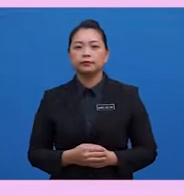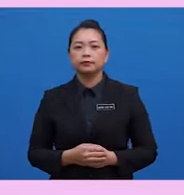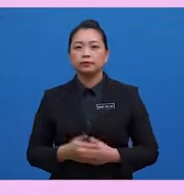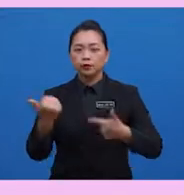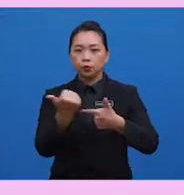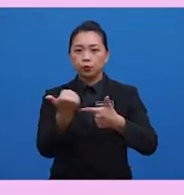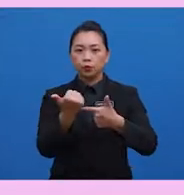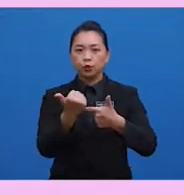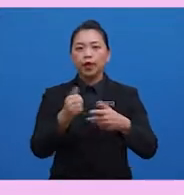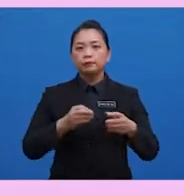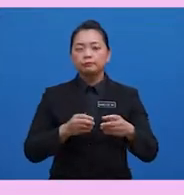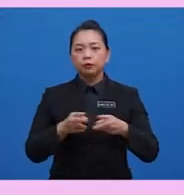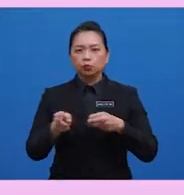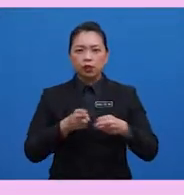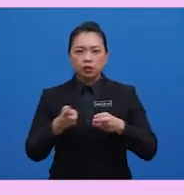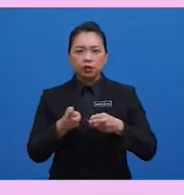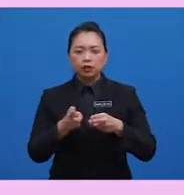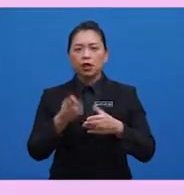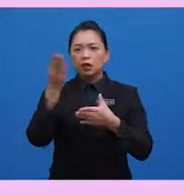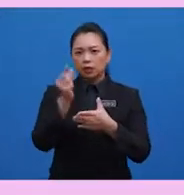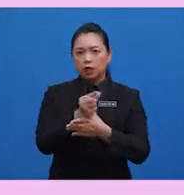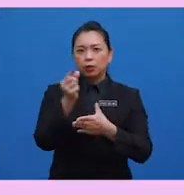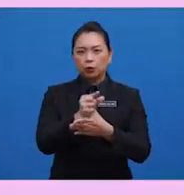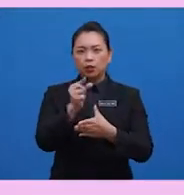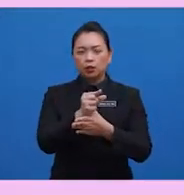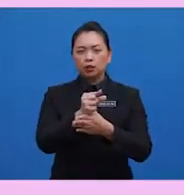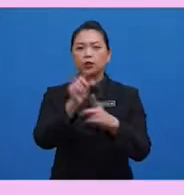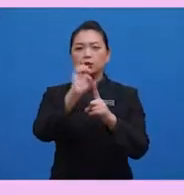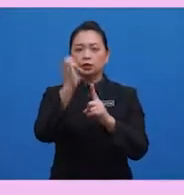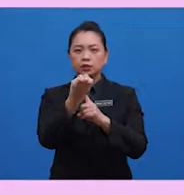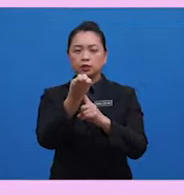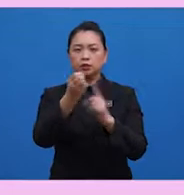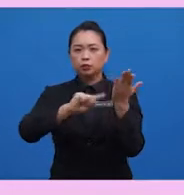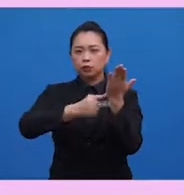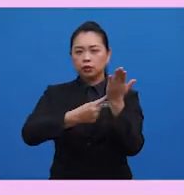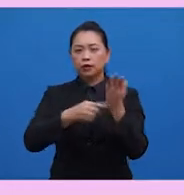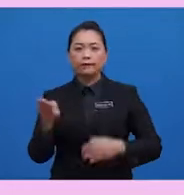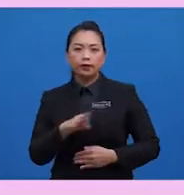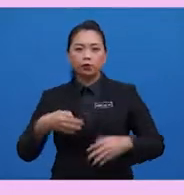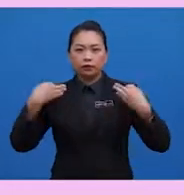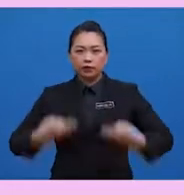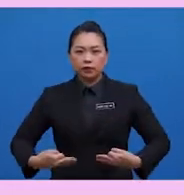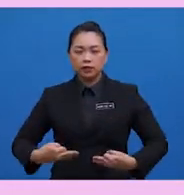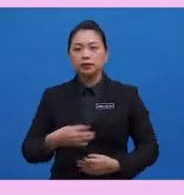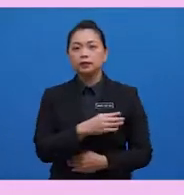Kedua, menghuraikan gangguan ekosistem yang berpunca dari faktor fizikal.